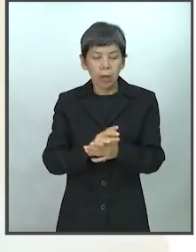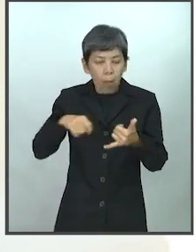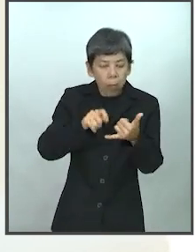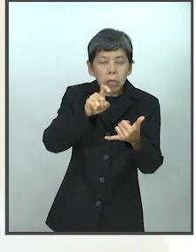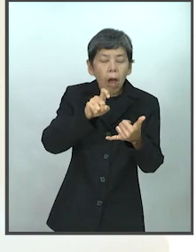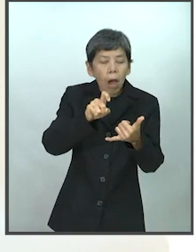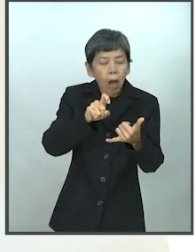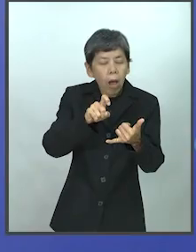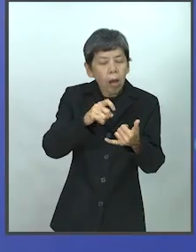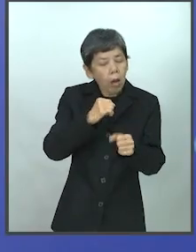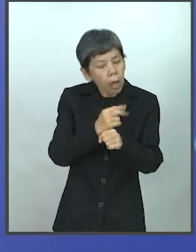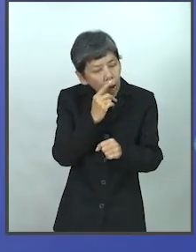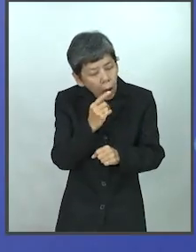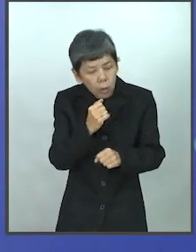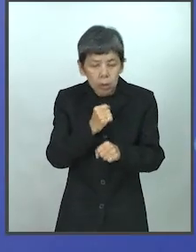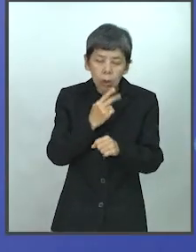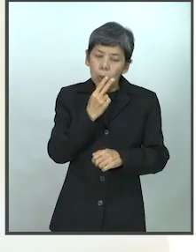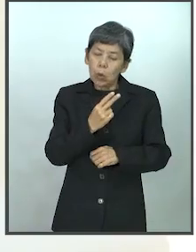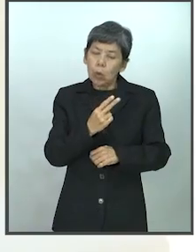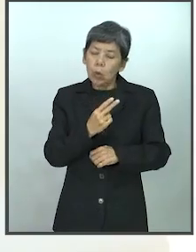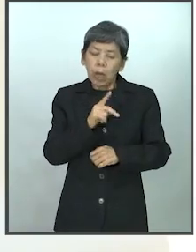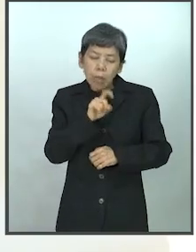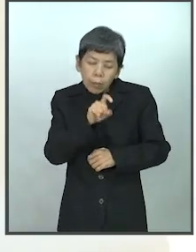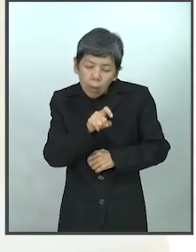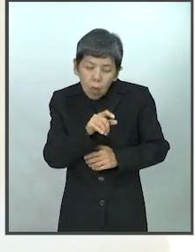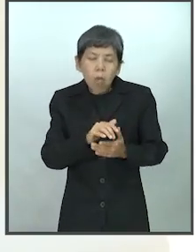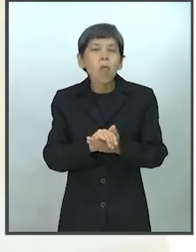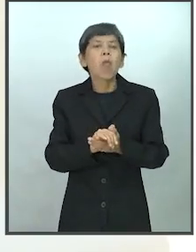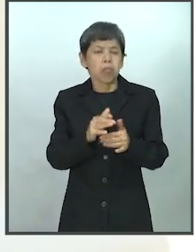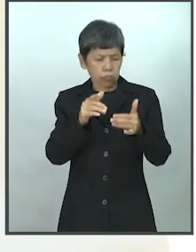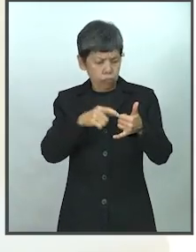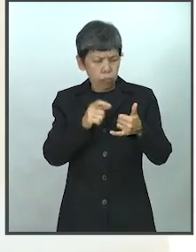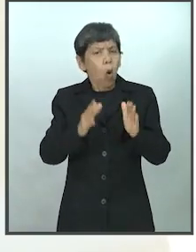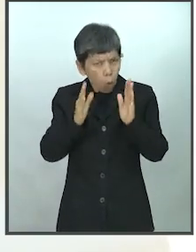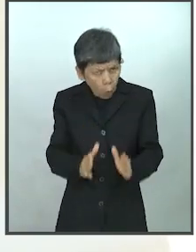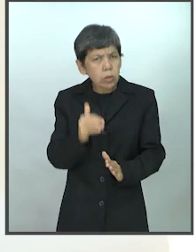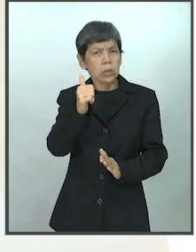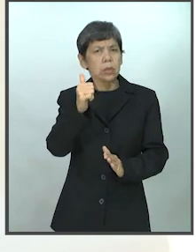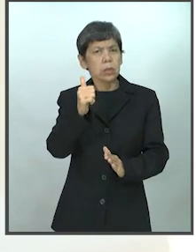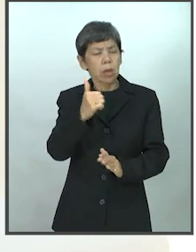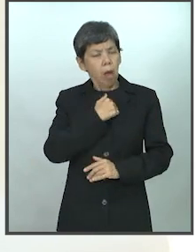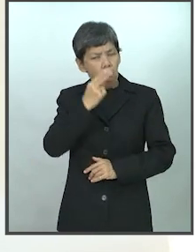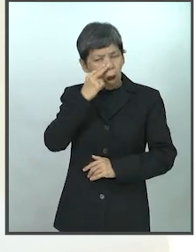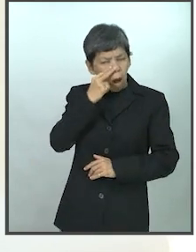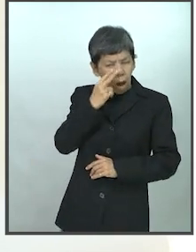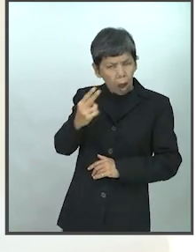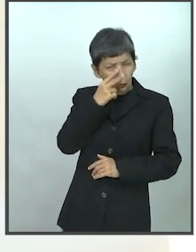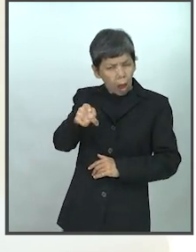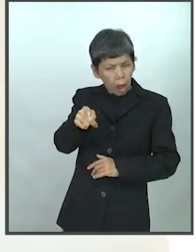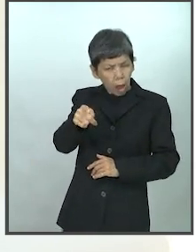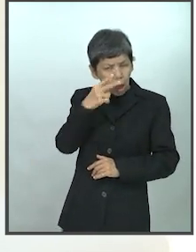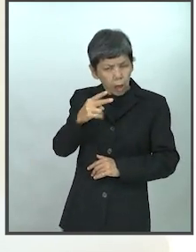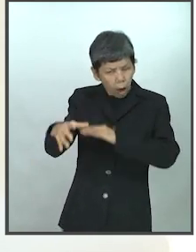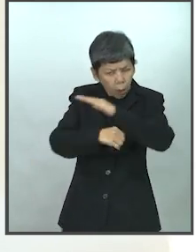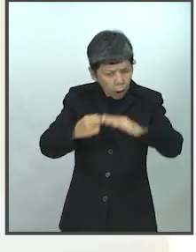ายนอนอยู่ข้างถนนสอบสวนแล้วทราบว่าเขาเป็นพลเมืองดี ครับ พบเห็นเหตุวิ่งราวทรั